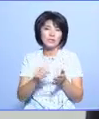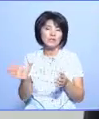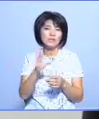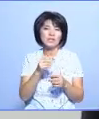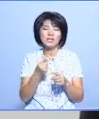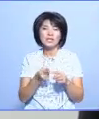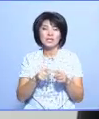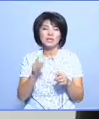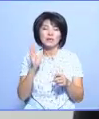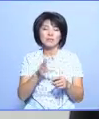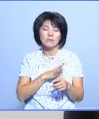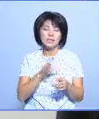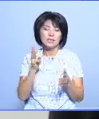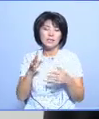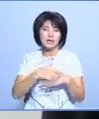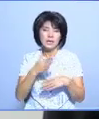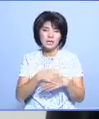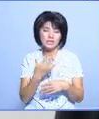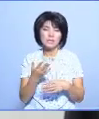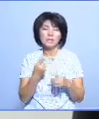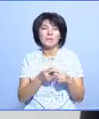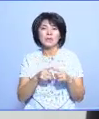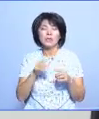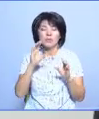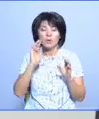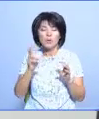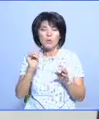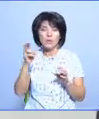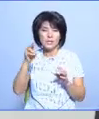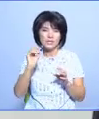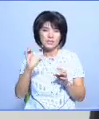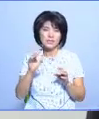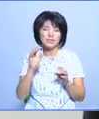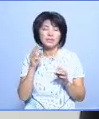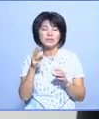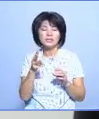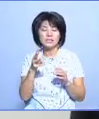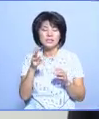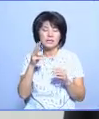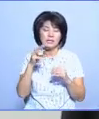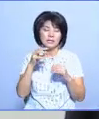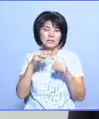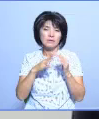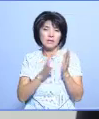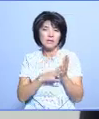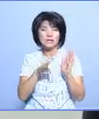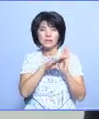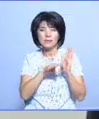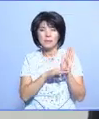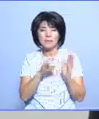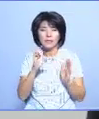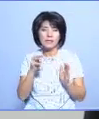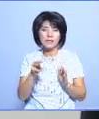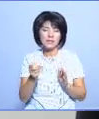Тайчик Ермек Әкімтайұлын қылмыстық кодекстің 389-шы бабы 4-ші бөлігі бойынша кінәлі деп танылды. Тайчик Ермек